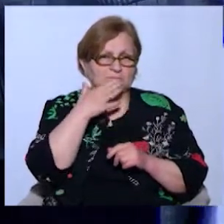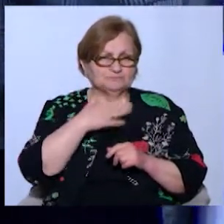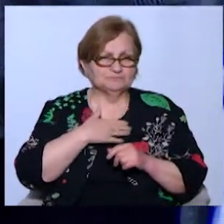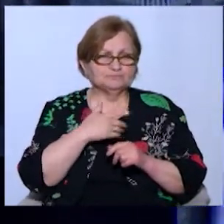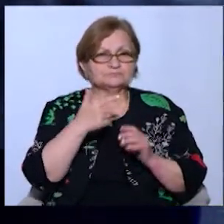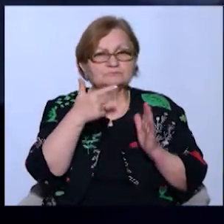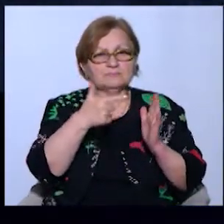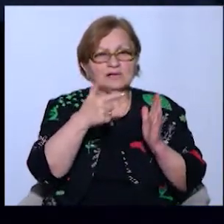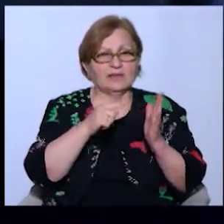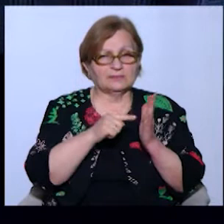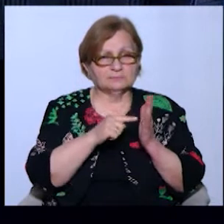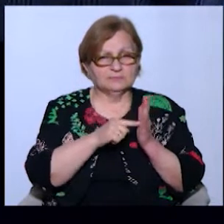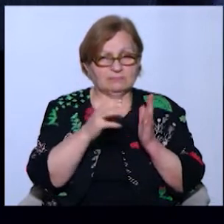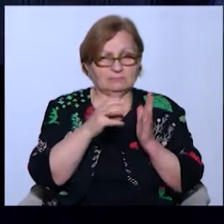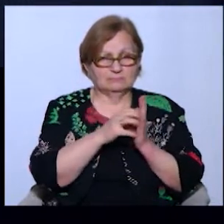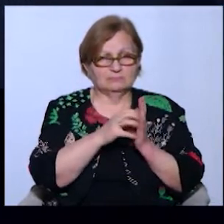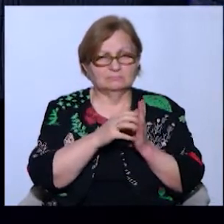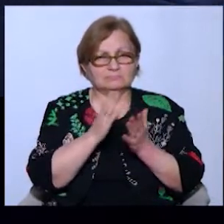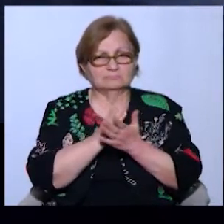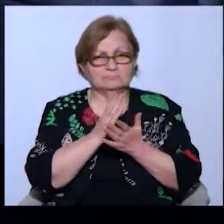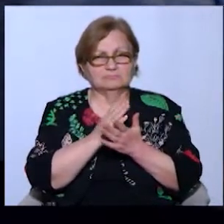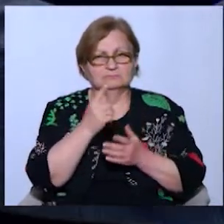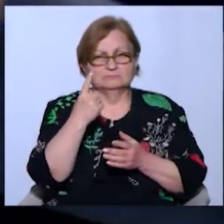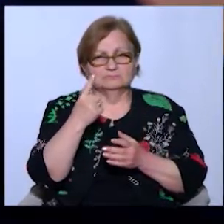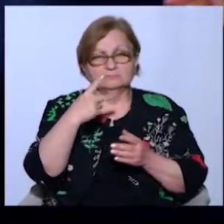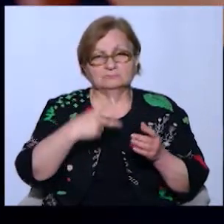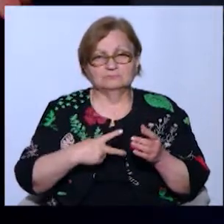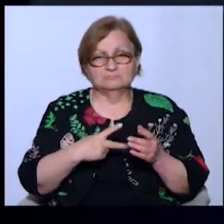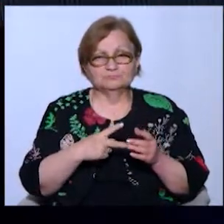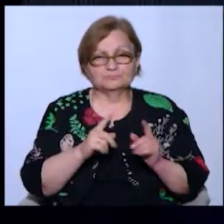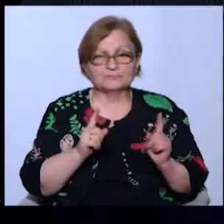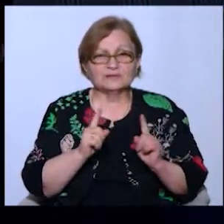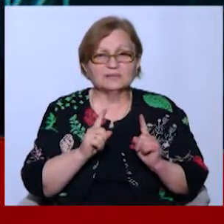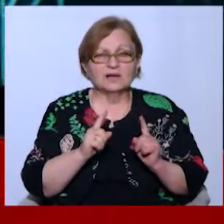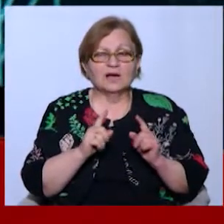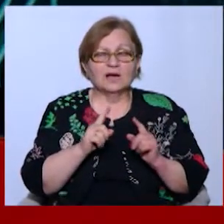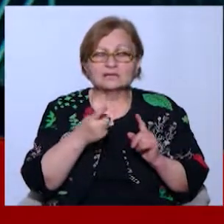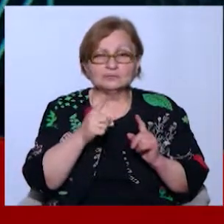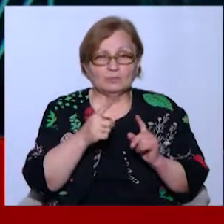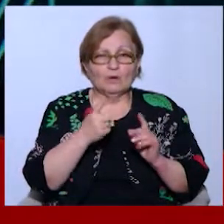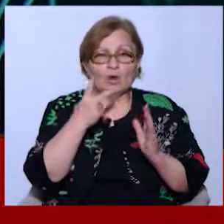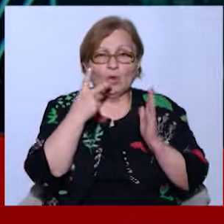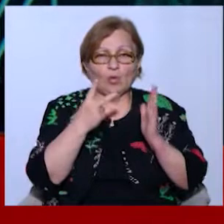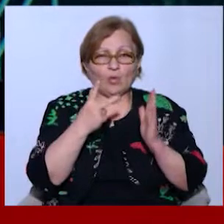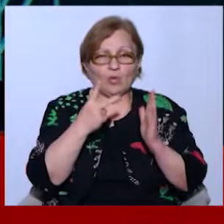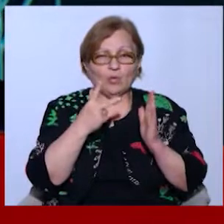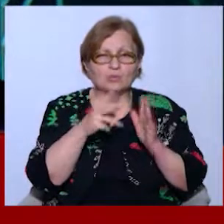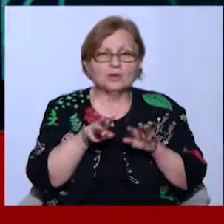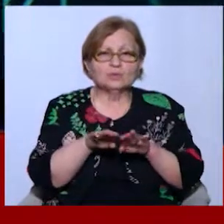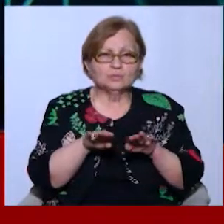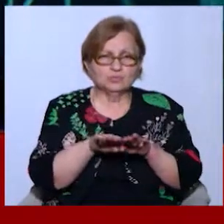გერბი, არის ერთი მეორედი, რამე თუ ორი